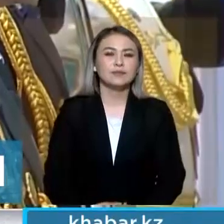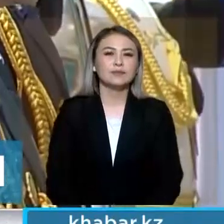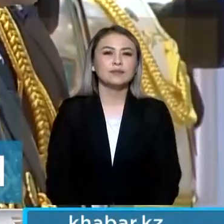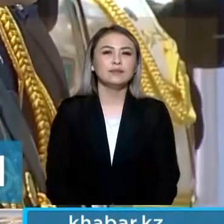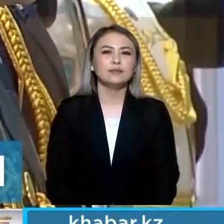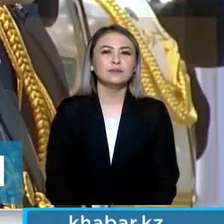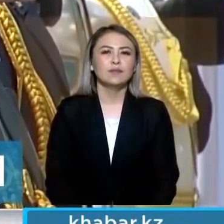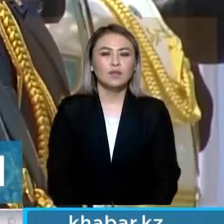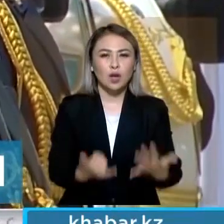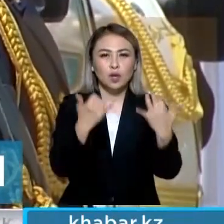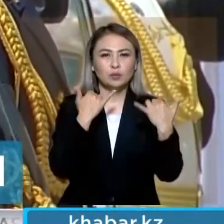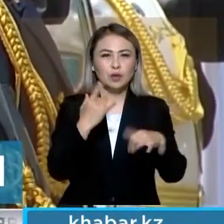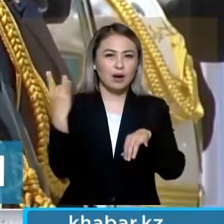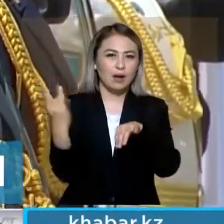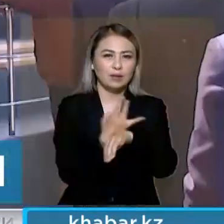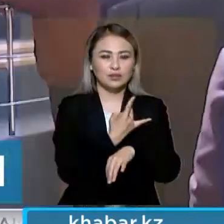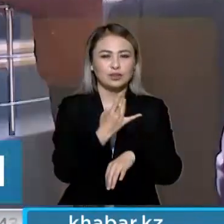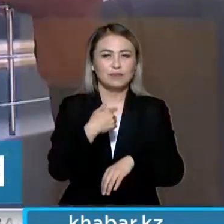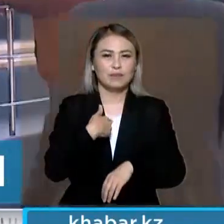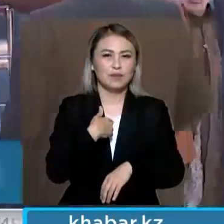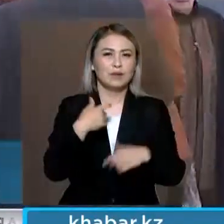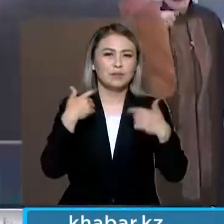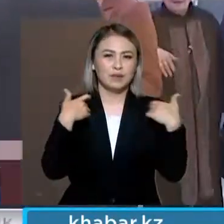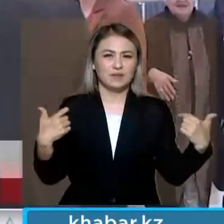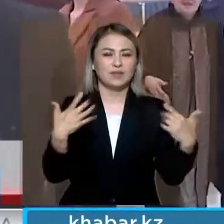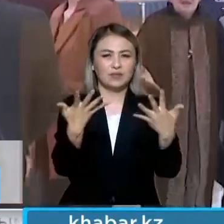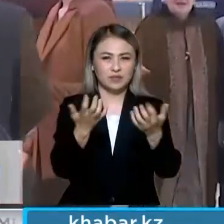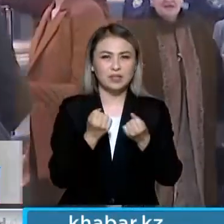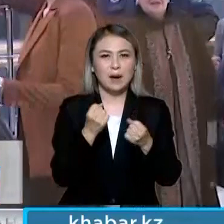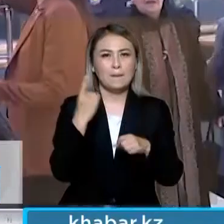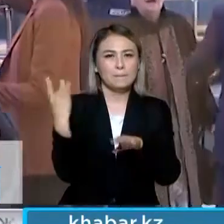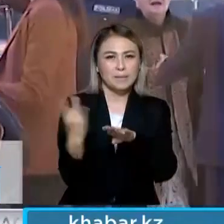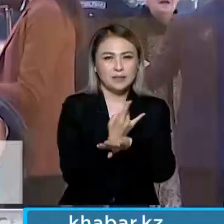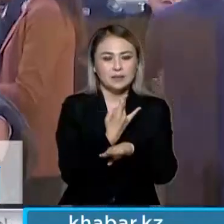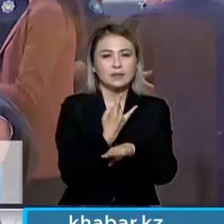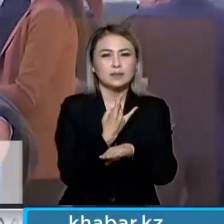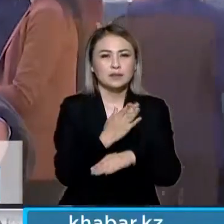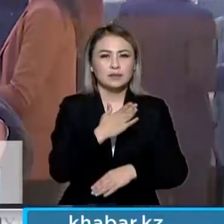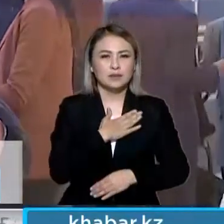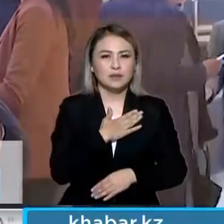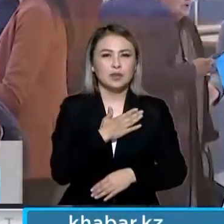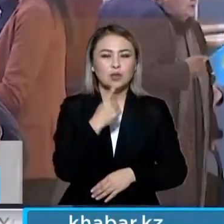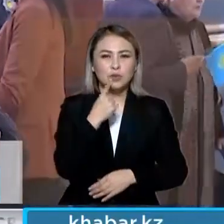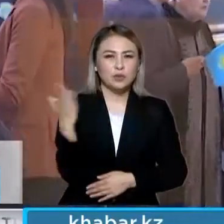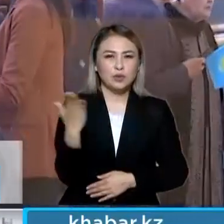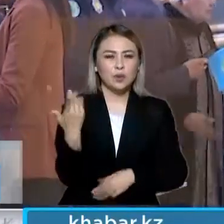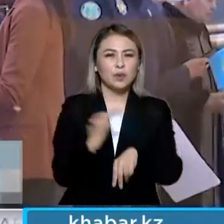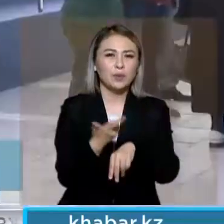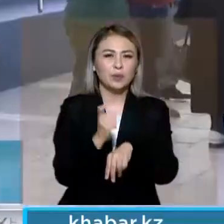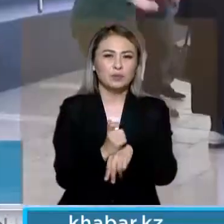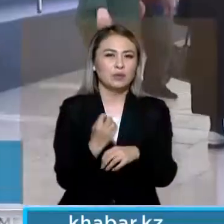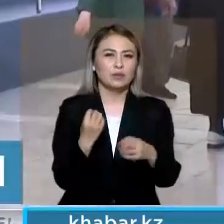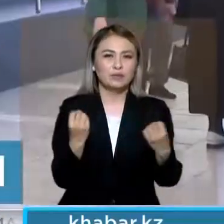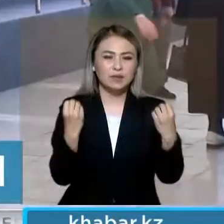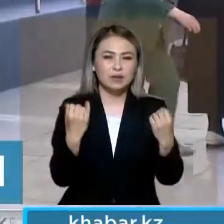Бүгін алғашқы арнайы шен алдым, лейтенант. Президенттің қолынан арнайы шен алып, президент алдында сөз сөйлеу мен үшін үлкен мәртебе.